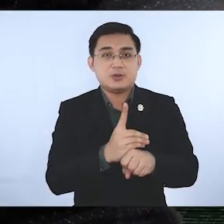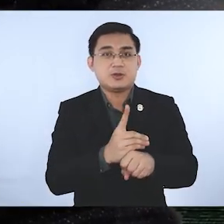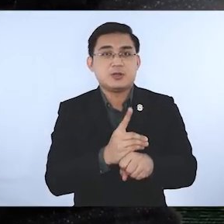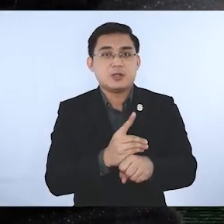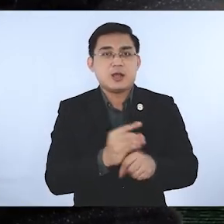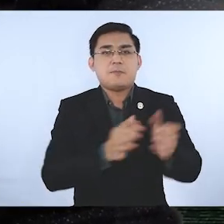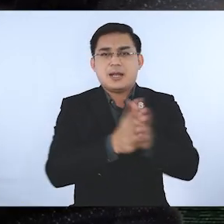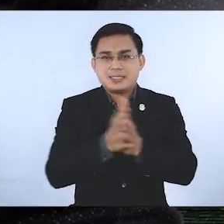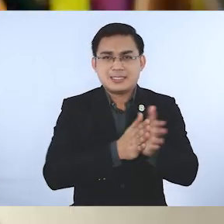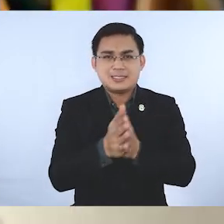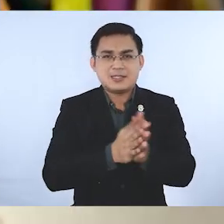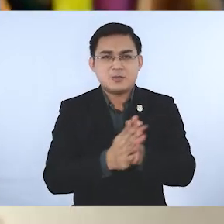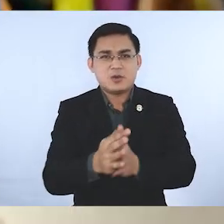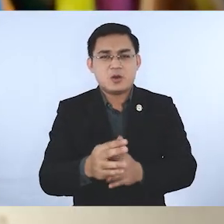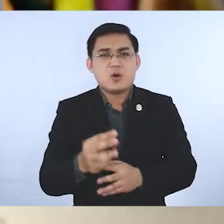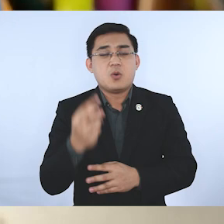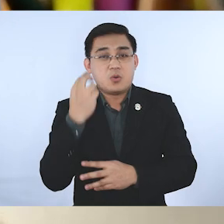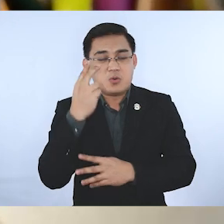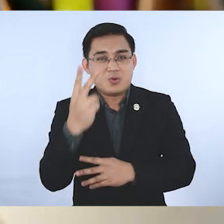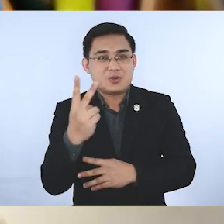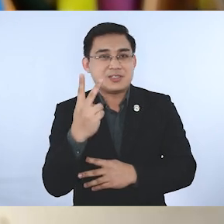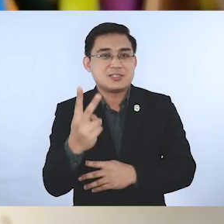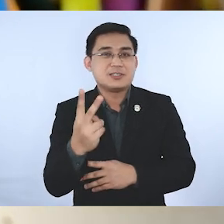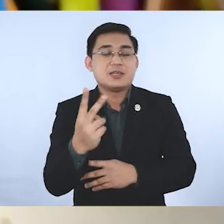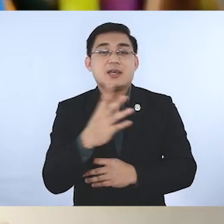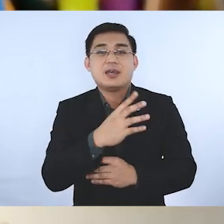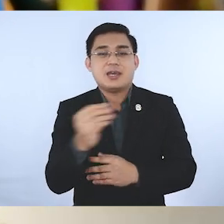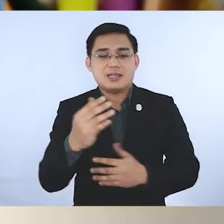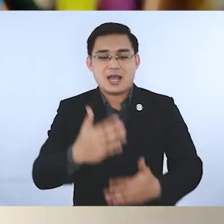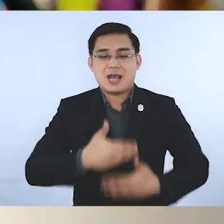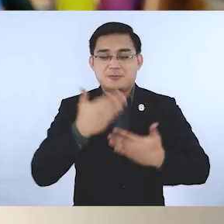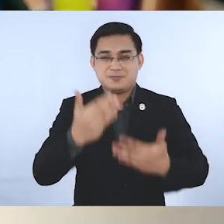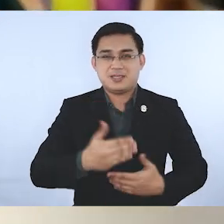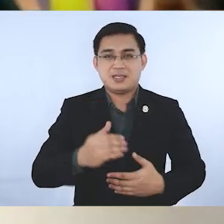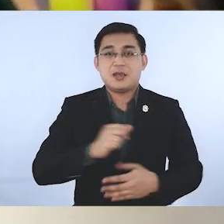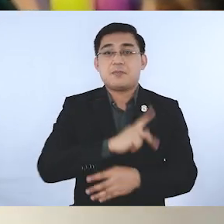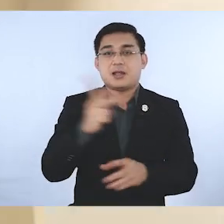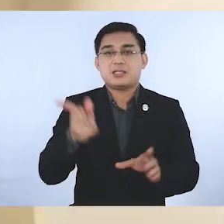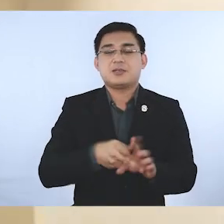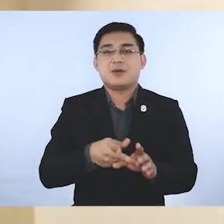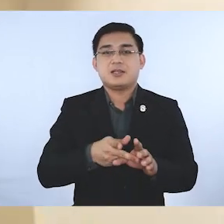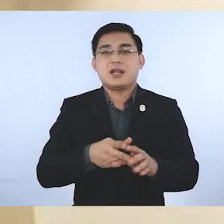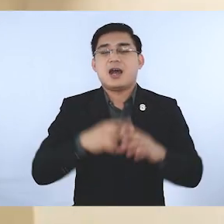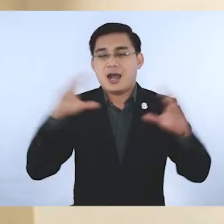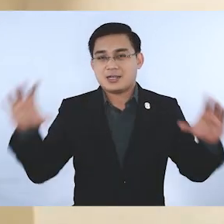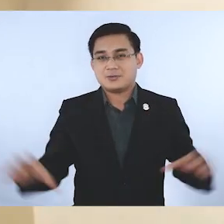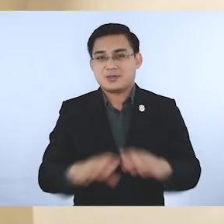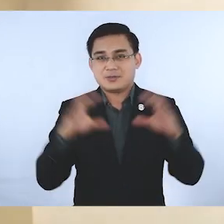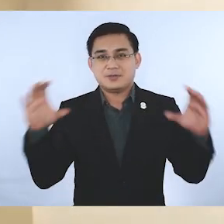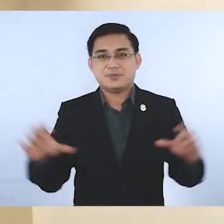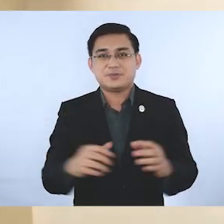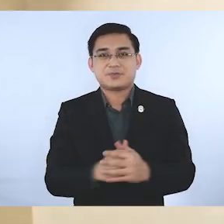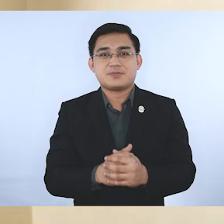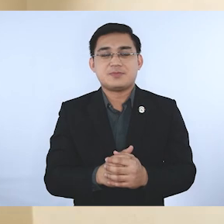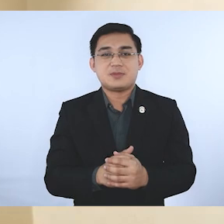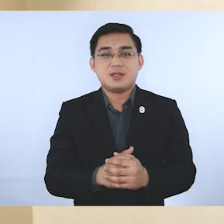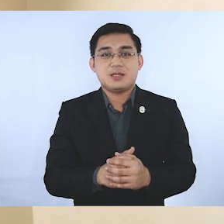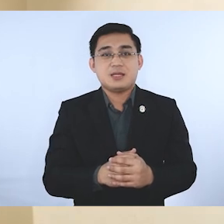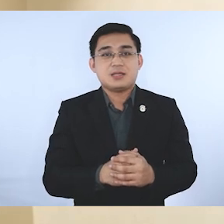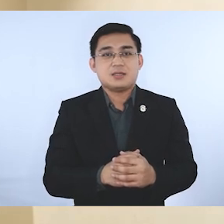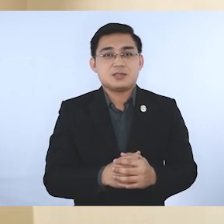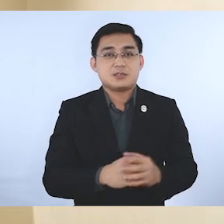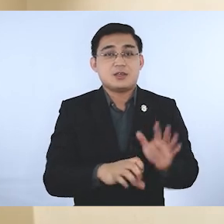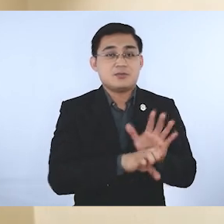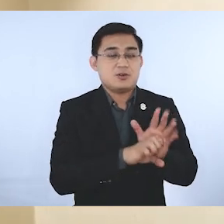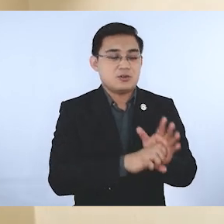masiglang sumusubaybay sa programang ito at masayang nilalahukan ang mga gawaing isinasagawa dito. Gaya nila